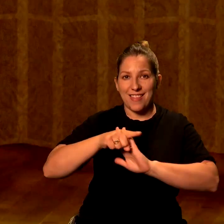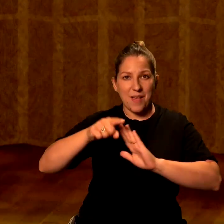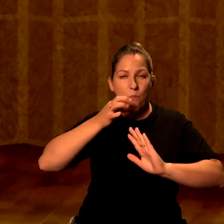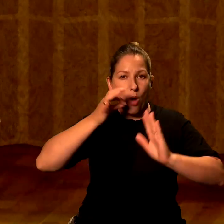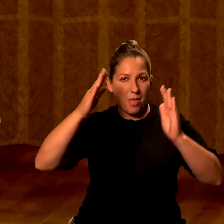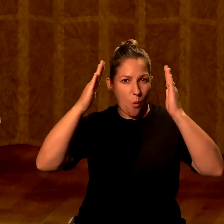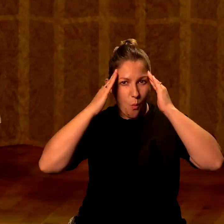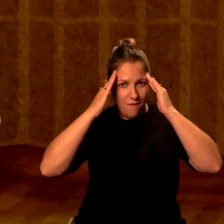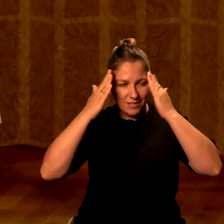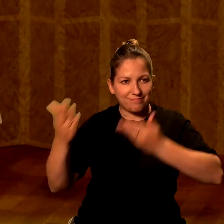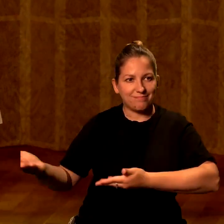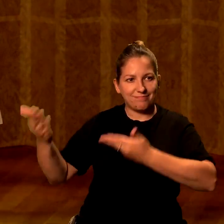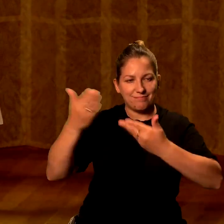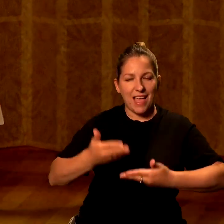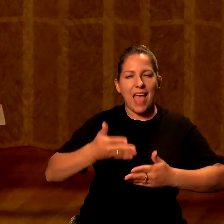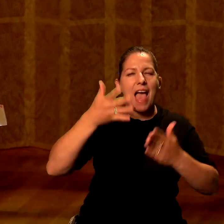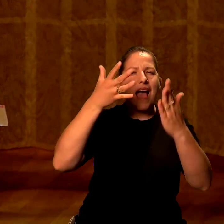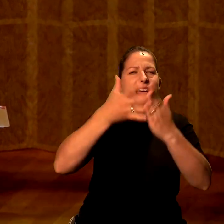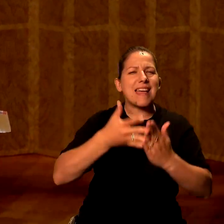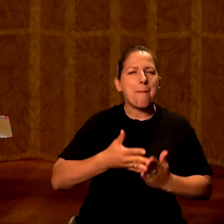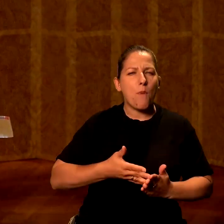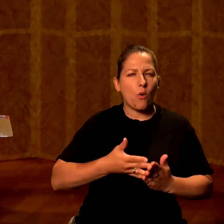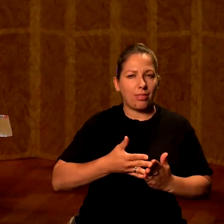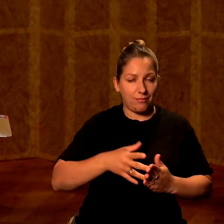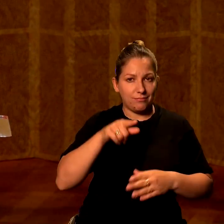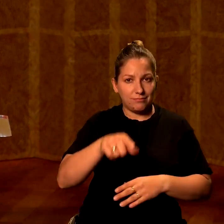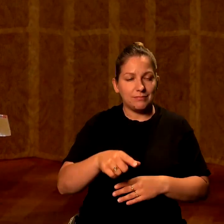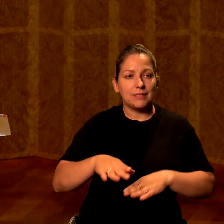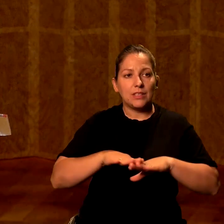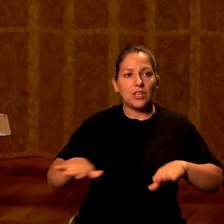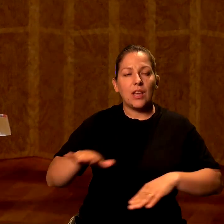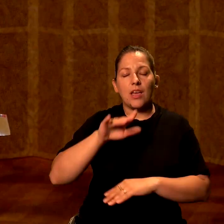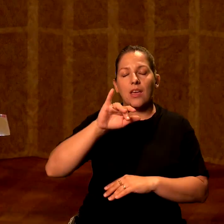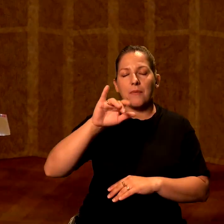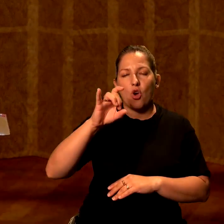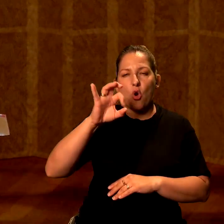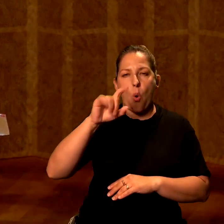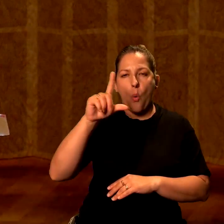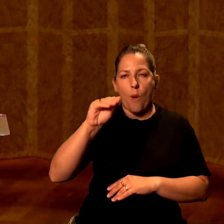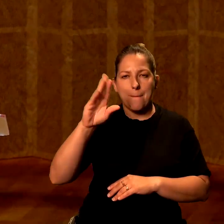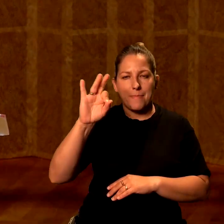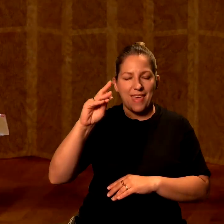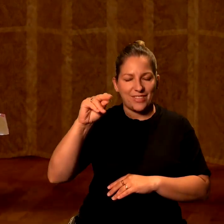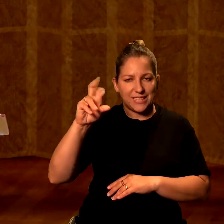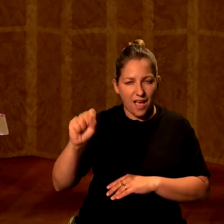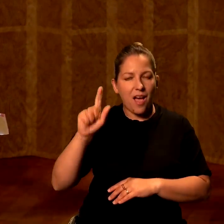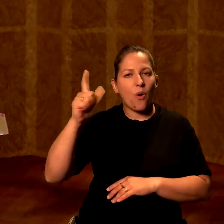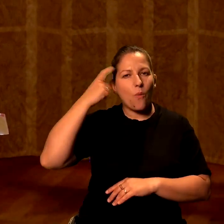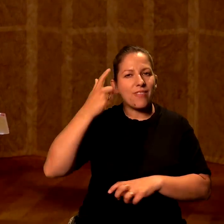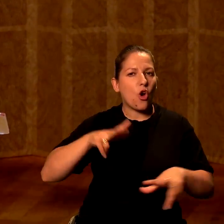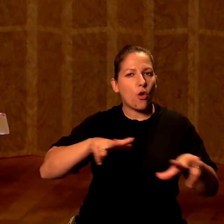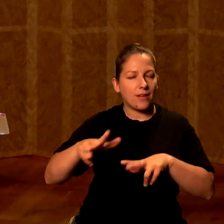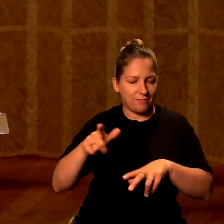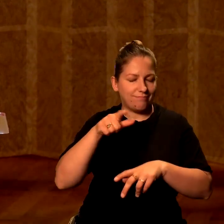i zapraszam na raport z tej ewaluacji. Na scenie Justyna Żukowska-Gołębiewska, koordynatorka główna programu